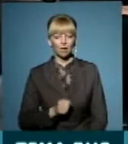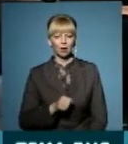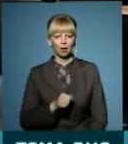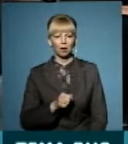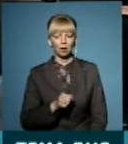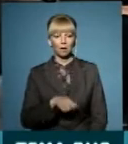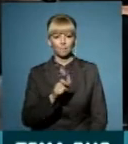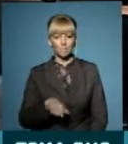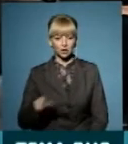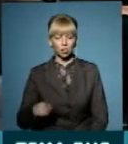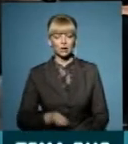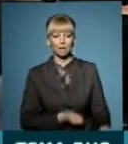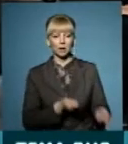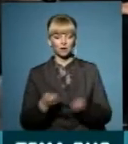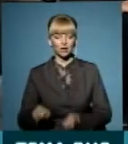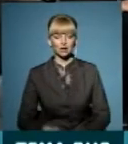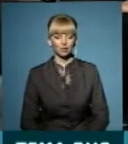на пасажирські перевезення?